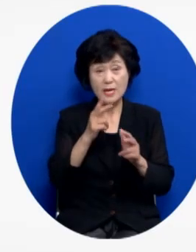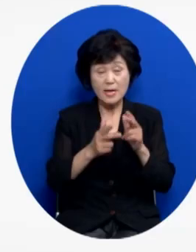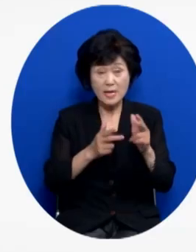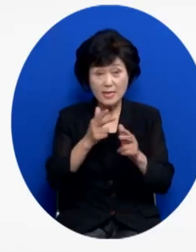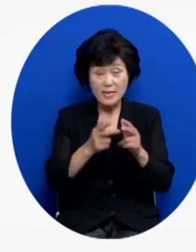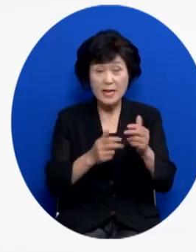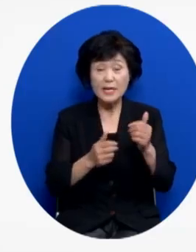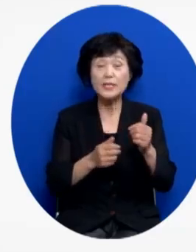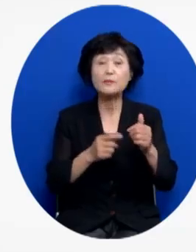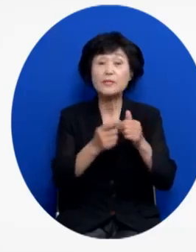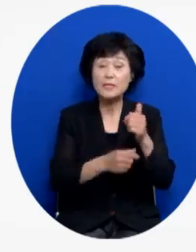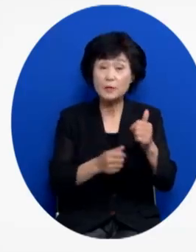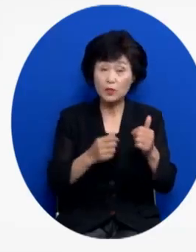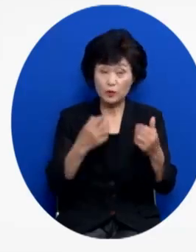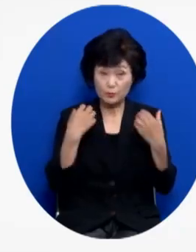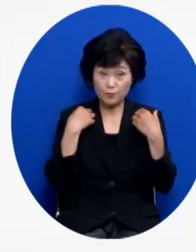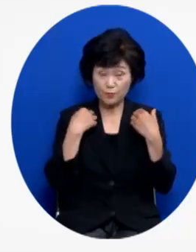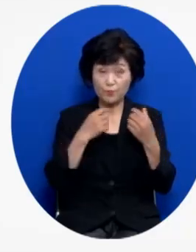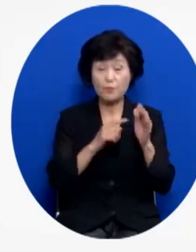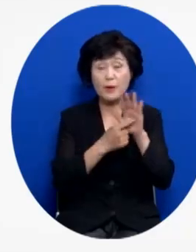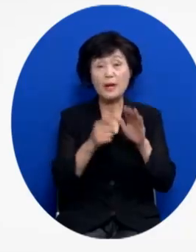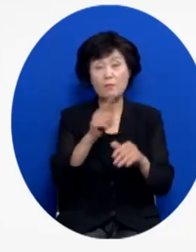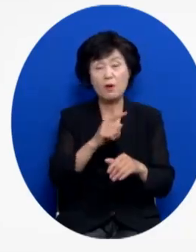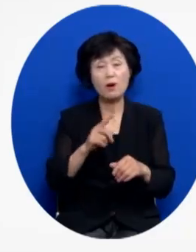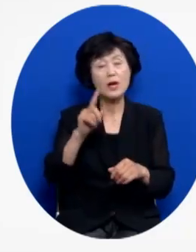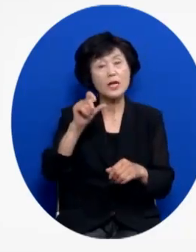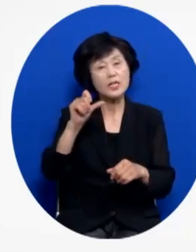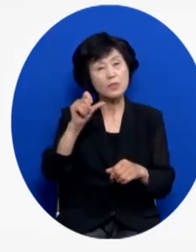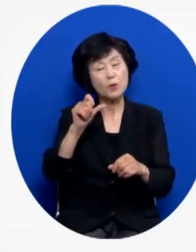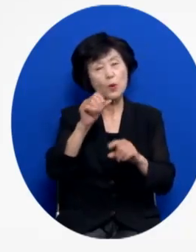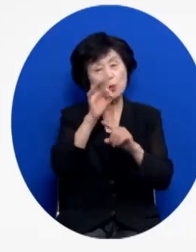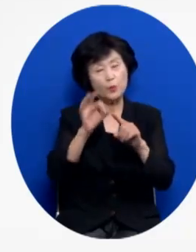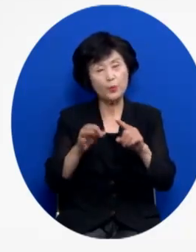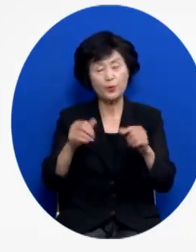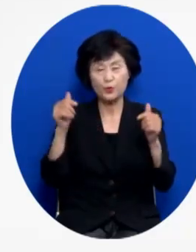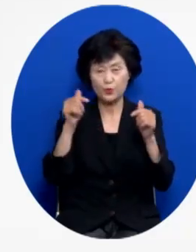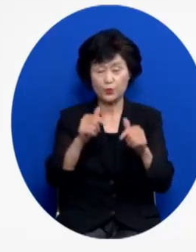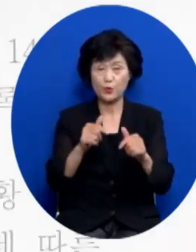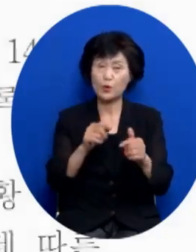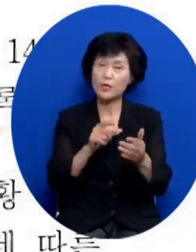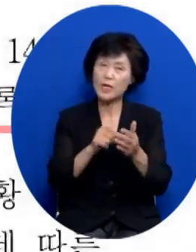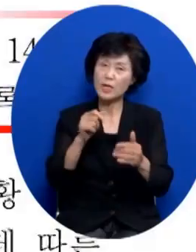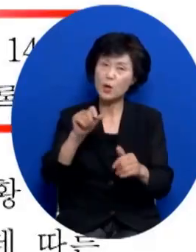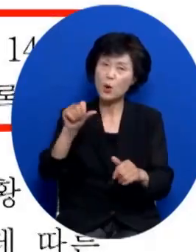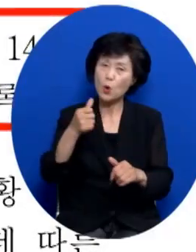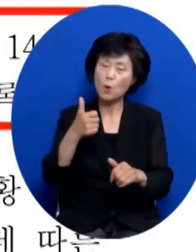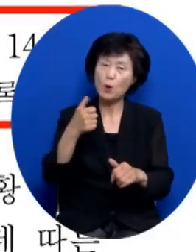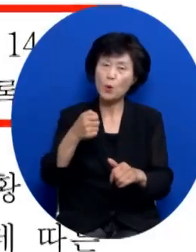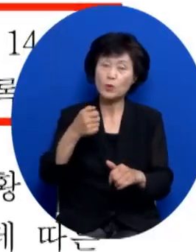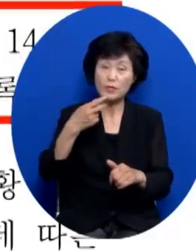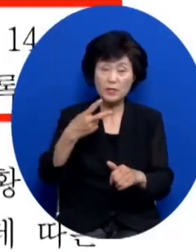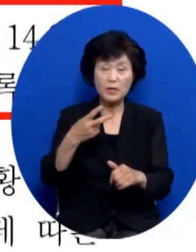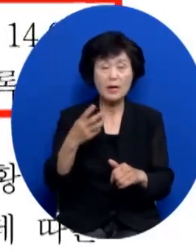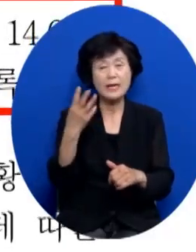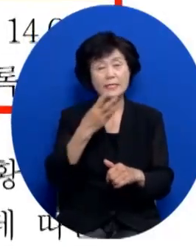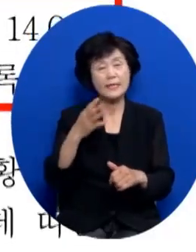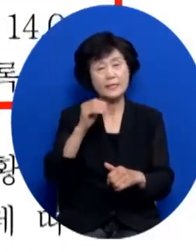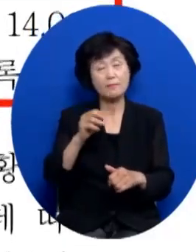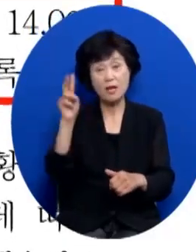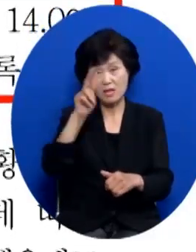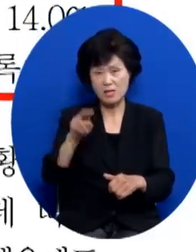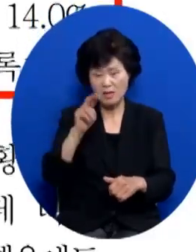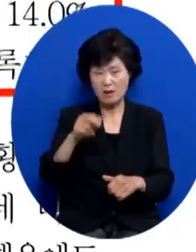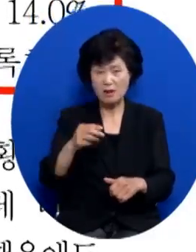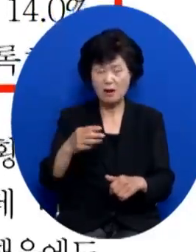산업통상자원부에 따르면 5월 수출액은 지난해보다 15% 넘게 줄어든 약 552억 4천만 달러로